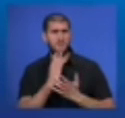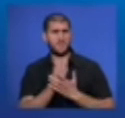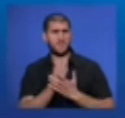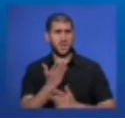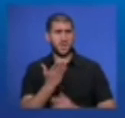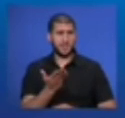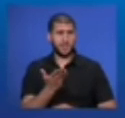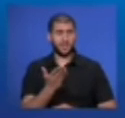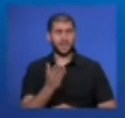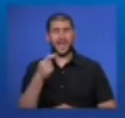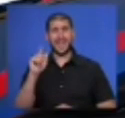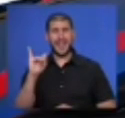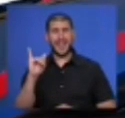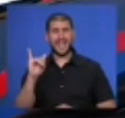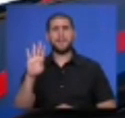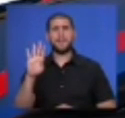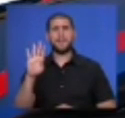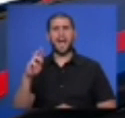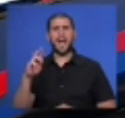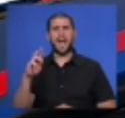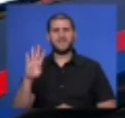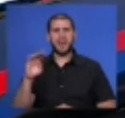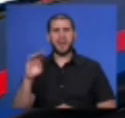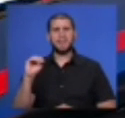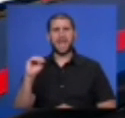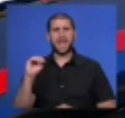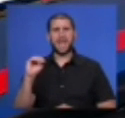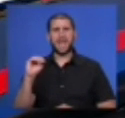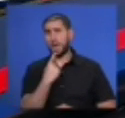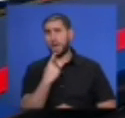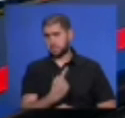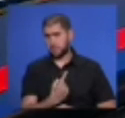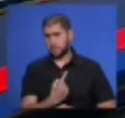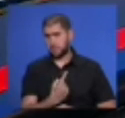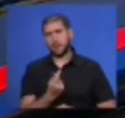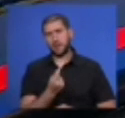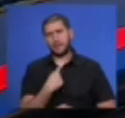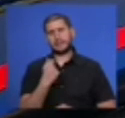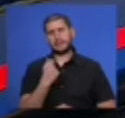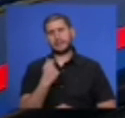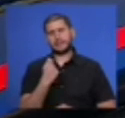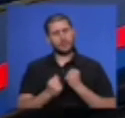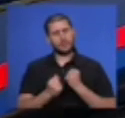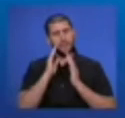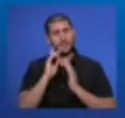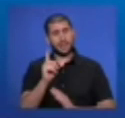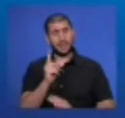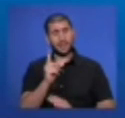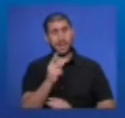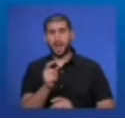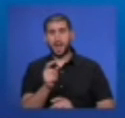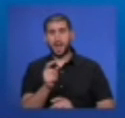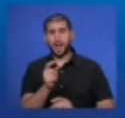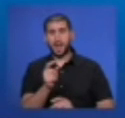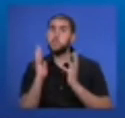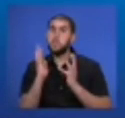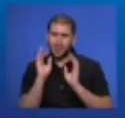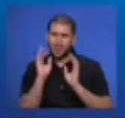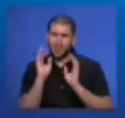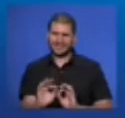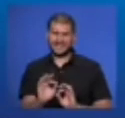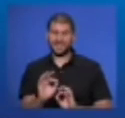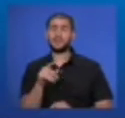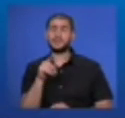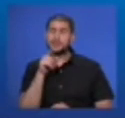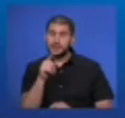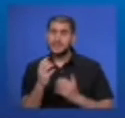שגלי בערב מיירה אמרה, אני קצת התקשיתי להאמין, אבל אמר לי את זה גורם סופר רציני, שזה הסיפור